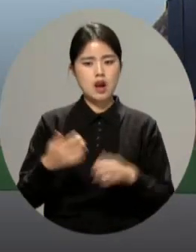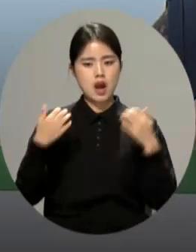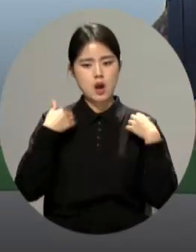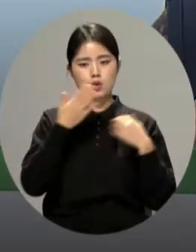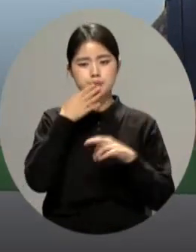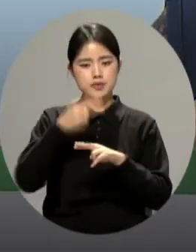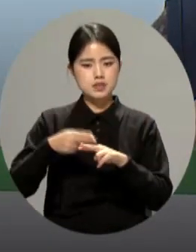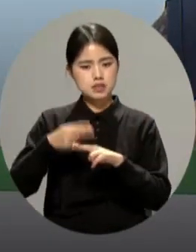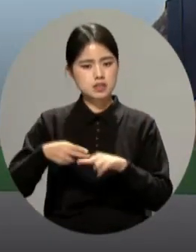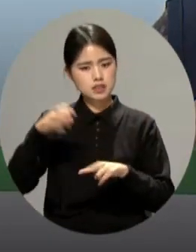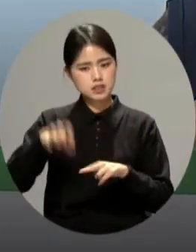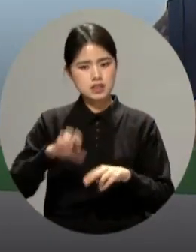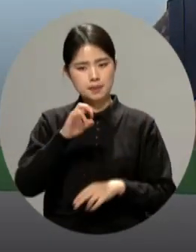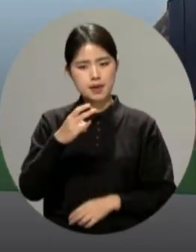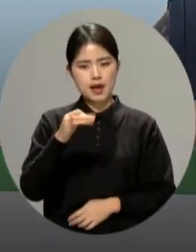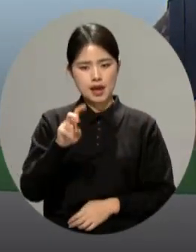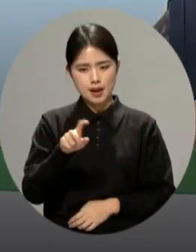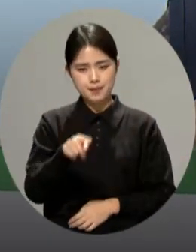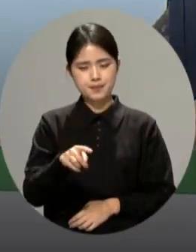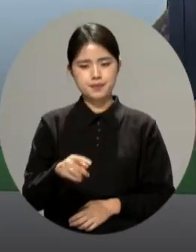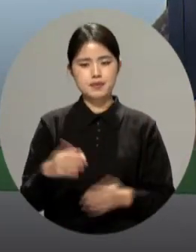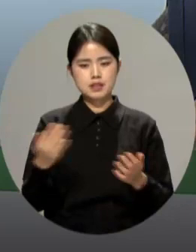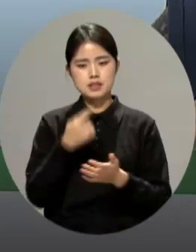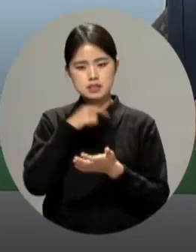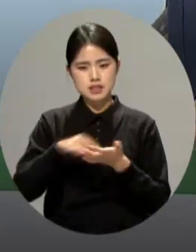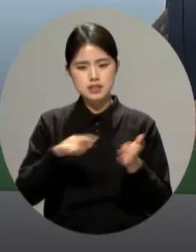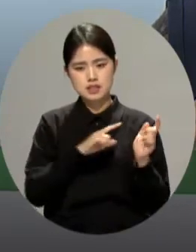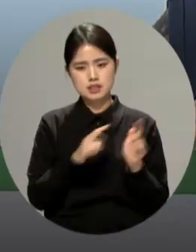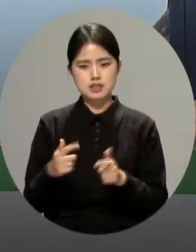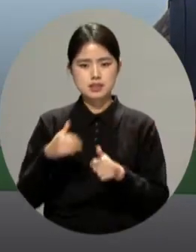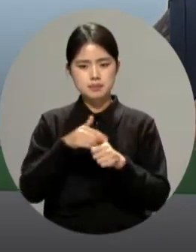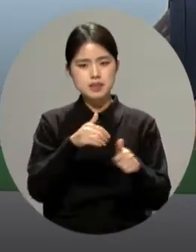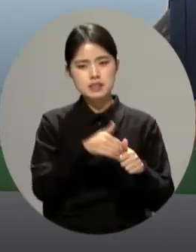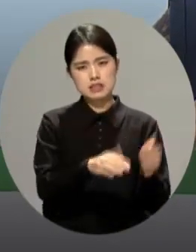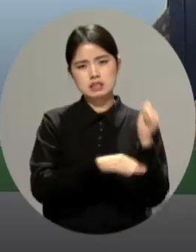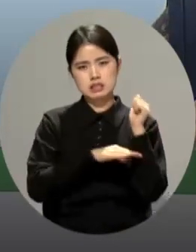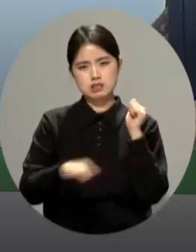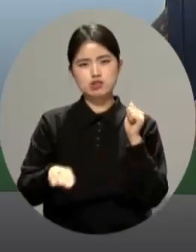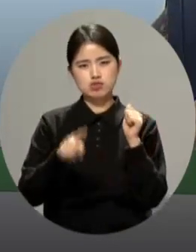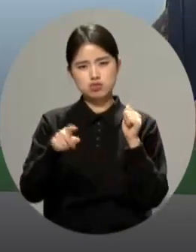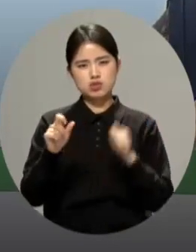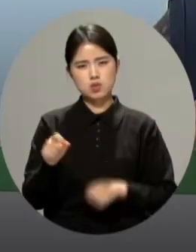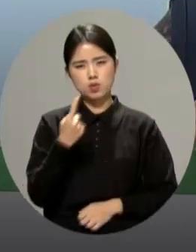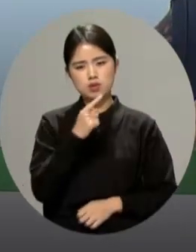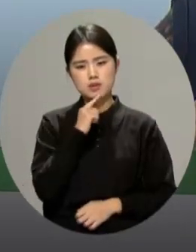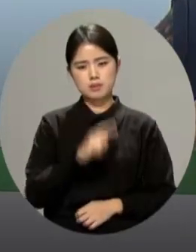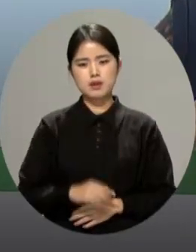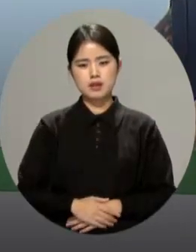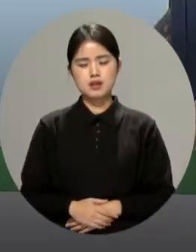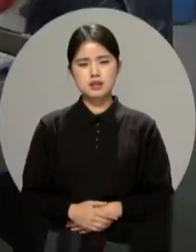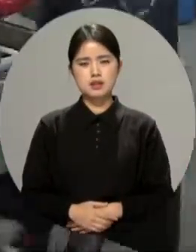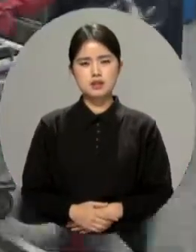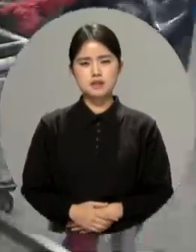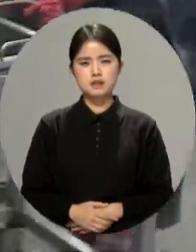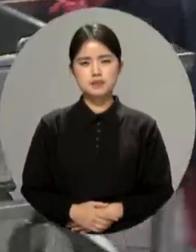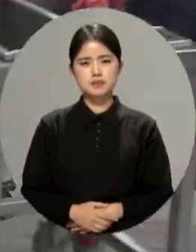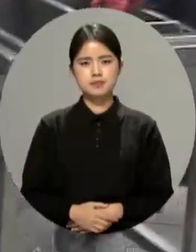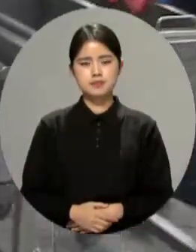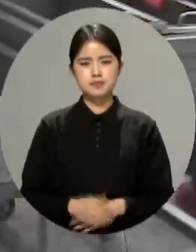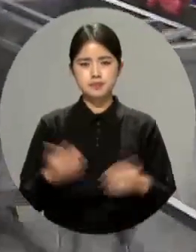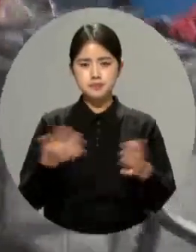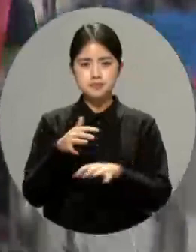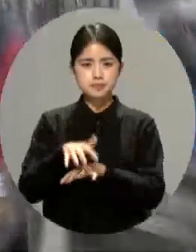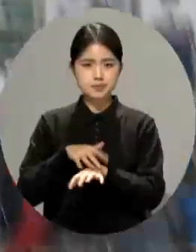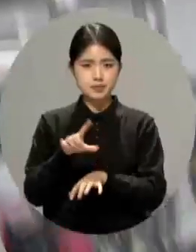폐암 등 산재가 이 배치 기준이 가장 근본적인 원인이라고 지적하는 발표들을 한 바 있습니다.